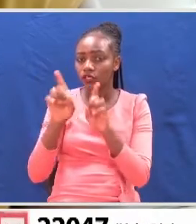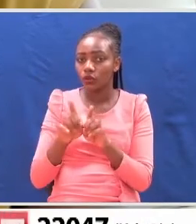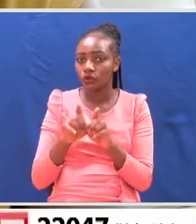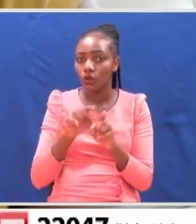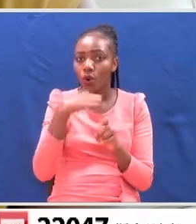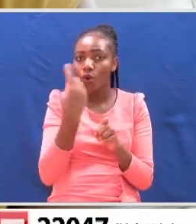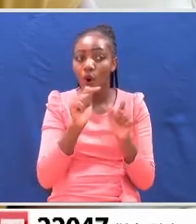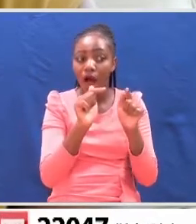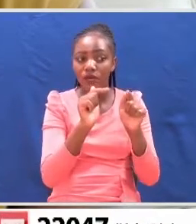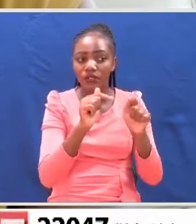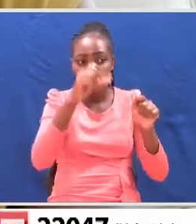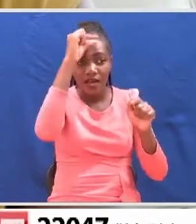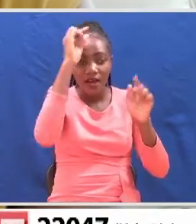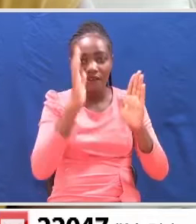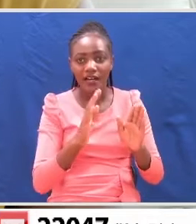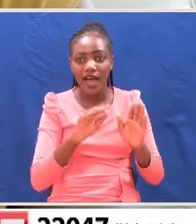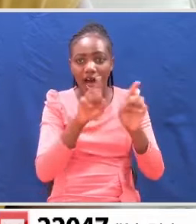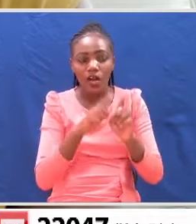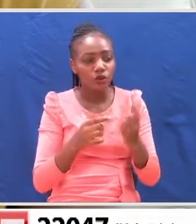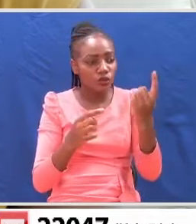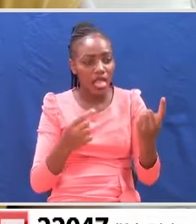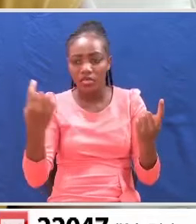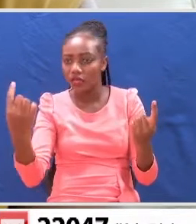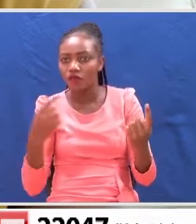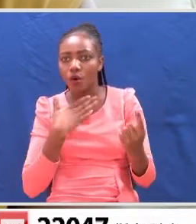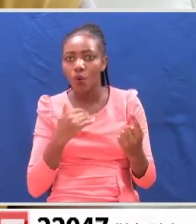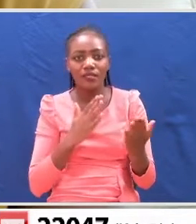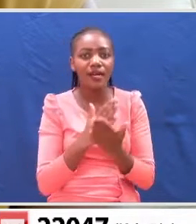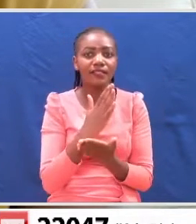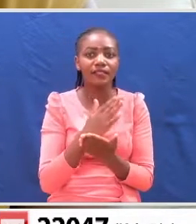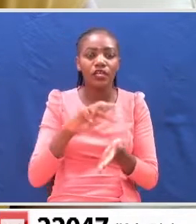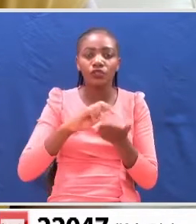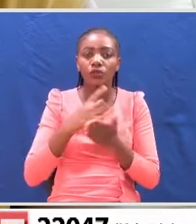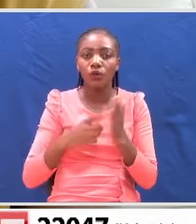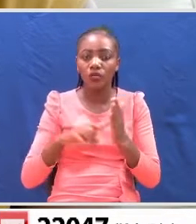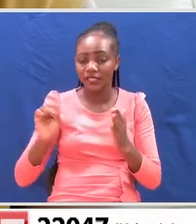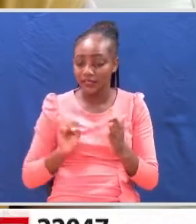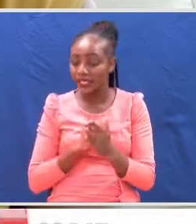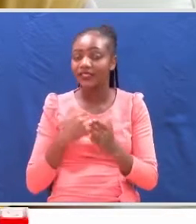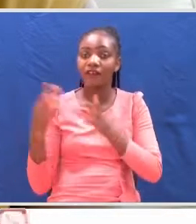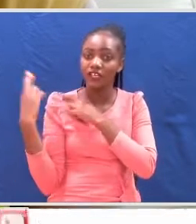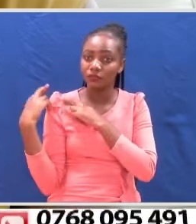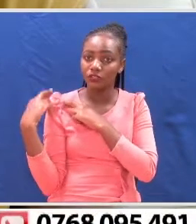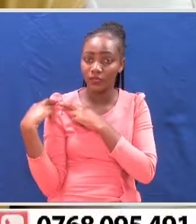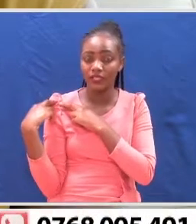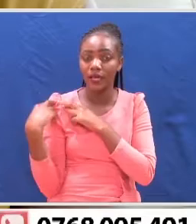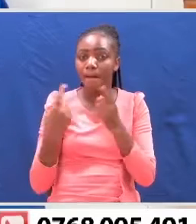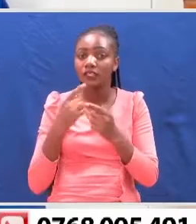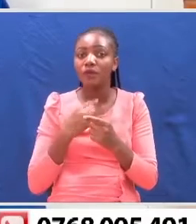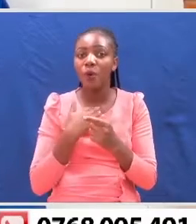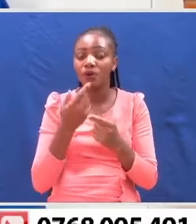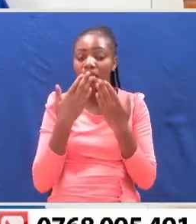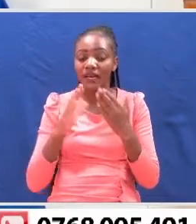anashtakiwa ni gavana, na kila mmoja wao anataka kupata haki. So saa zingine inakuwa ni jukumu la Senate, na mimi nataka kushukuru Senate kwa